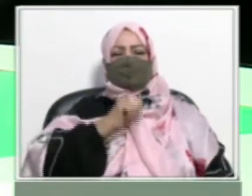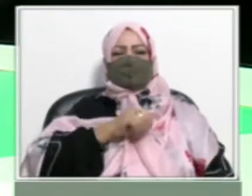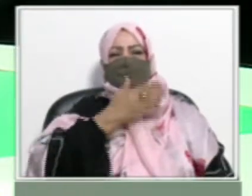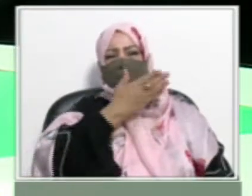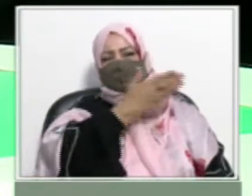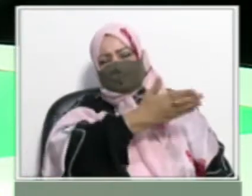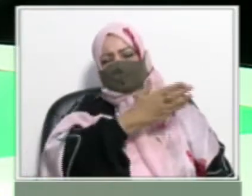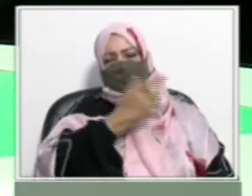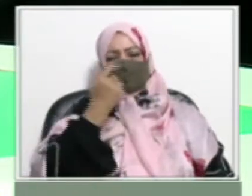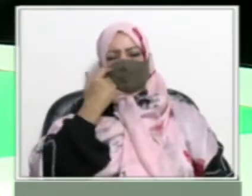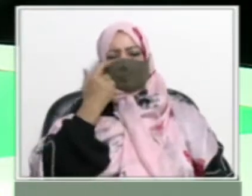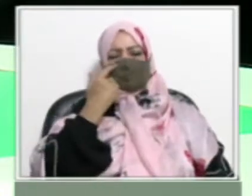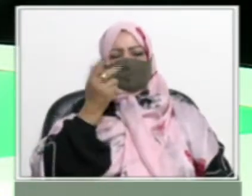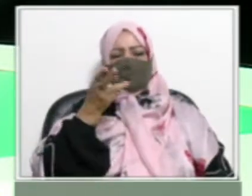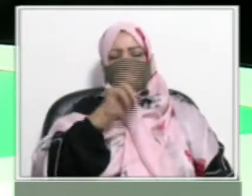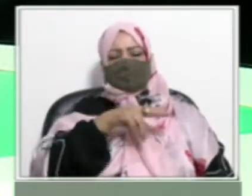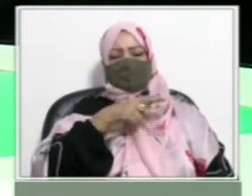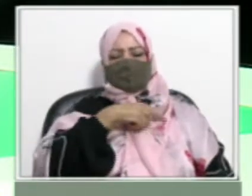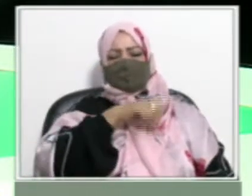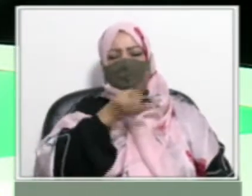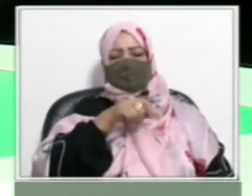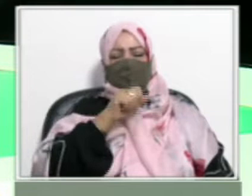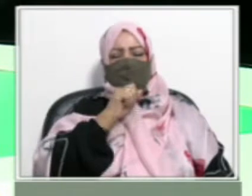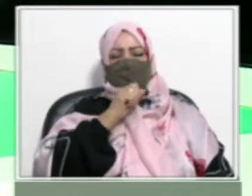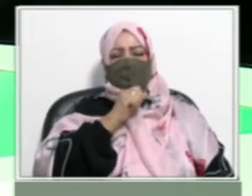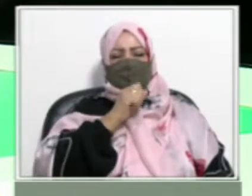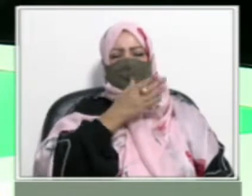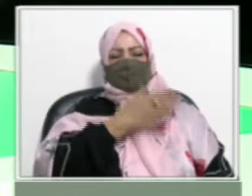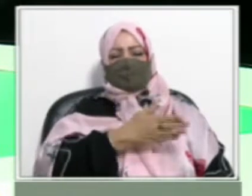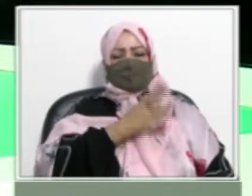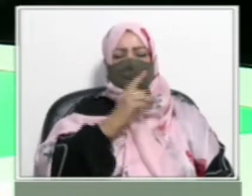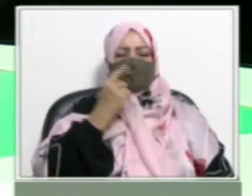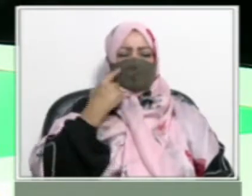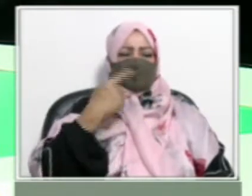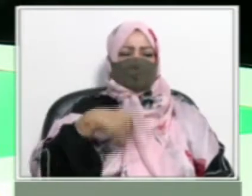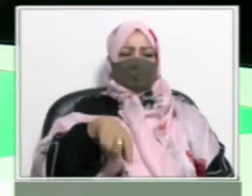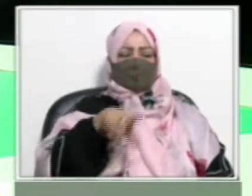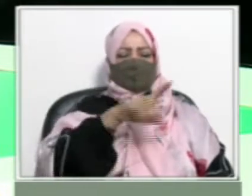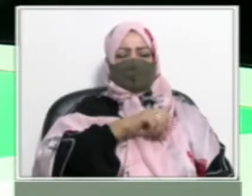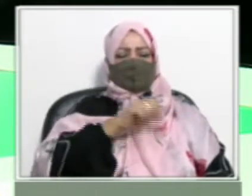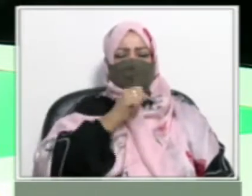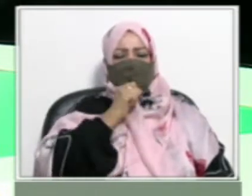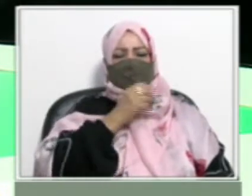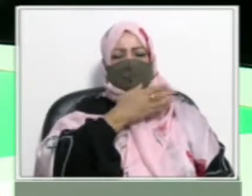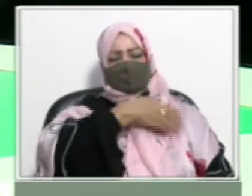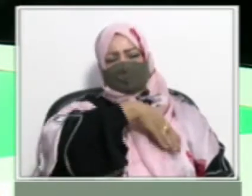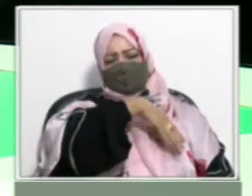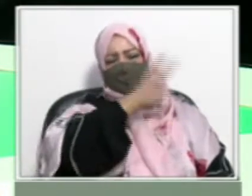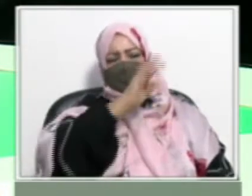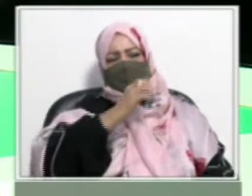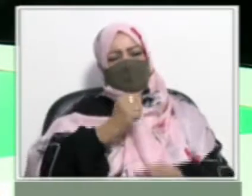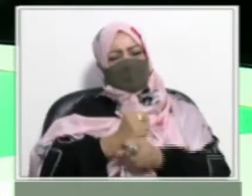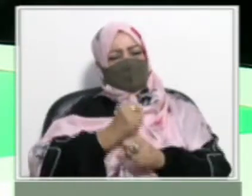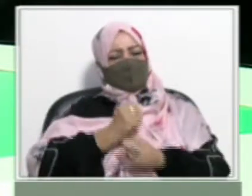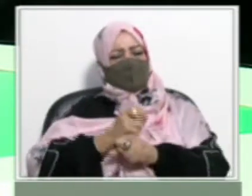قناتك يا قناه الفتنه، الهي بي بلاك غاري ما تاوخيش علي